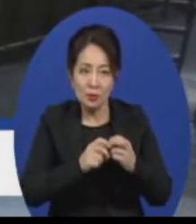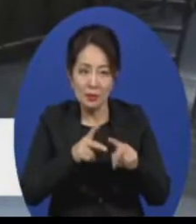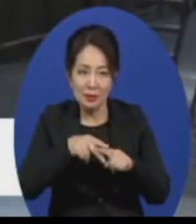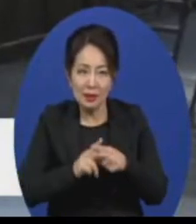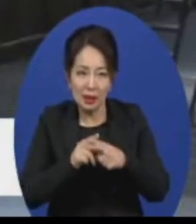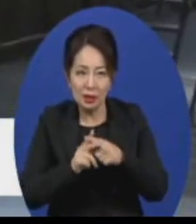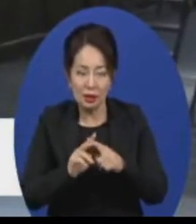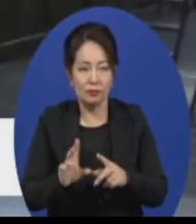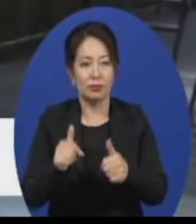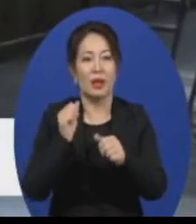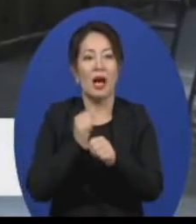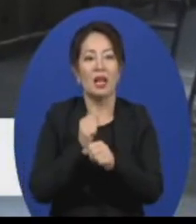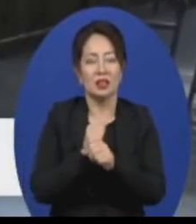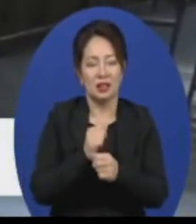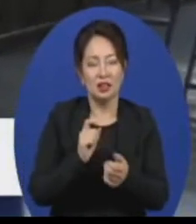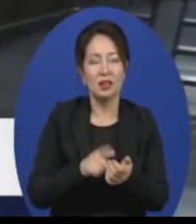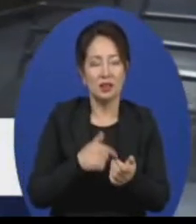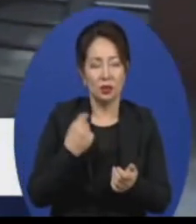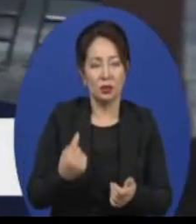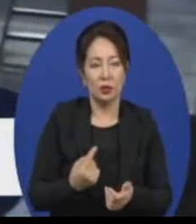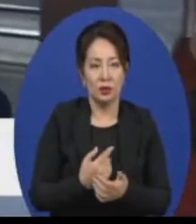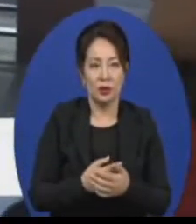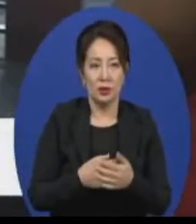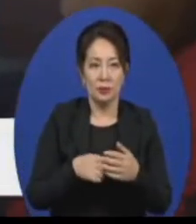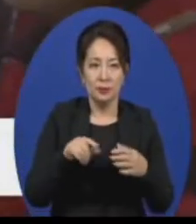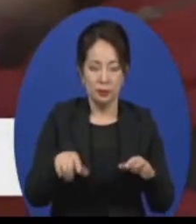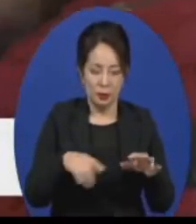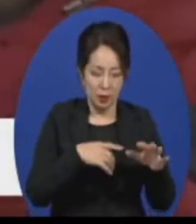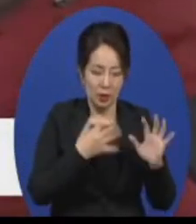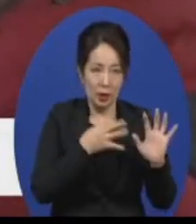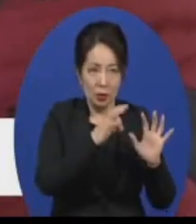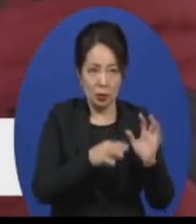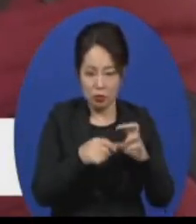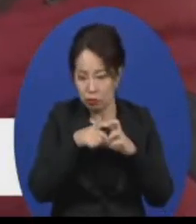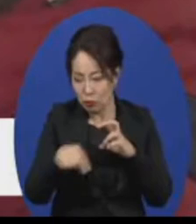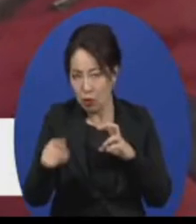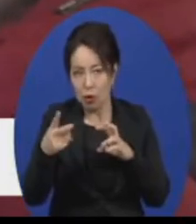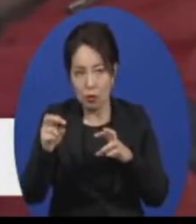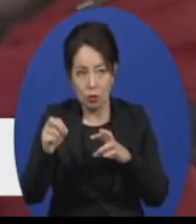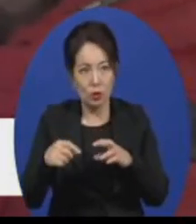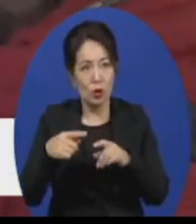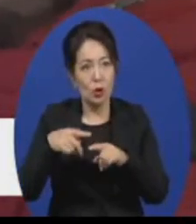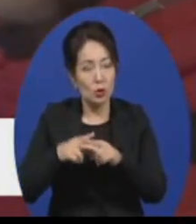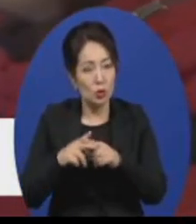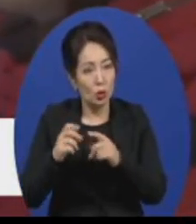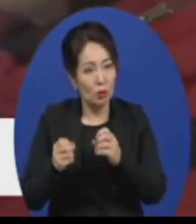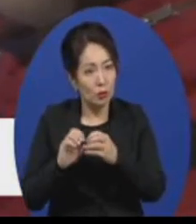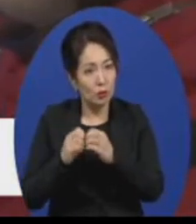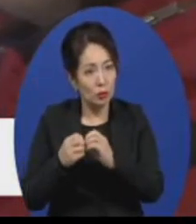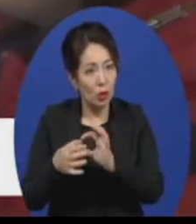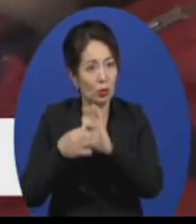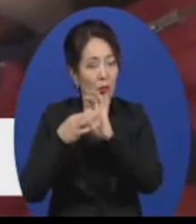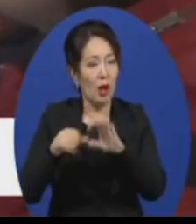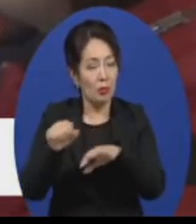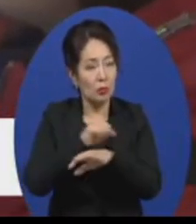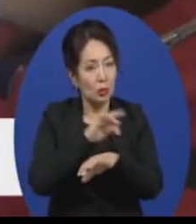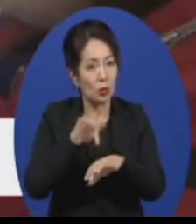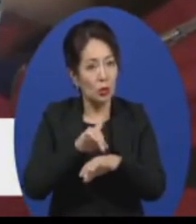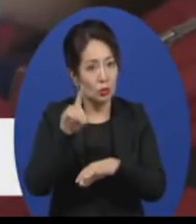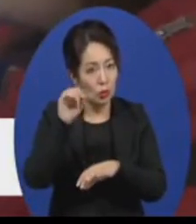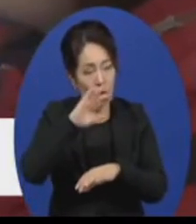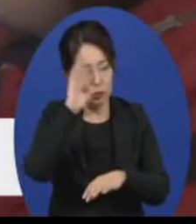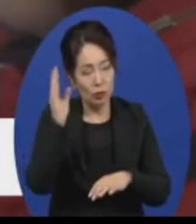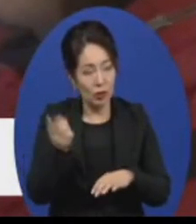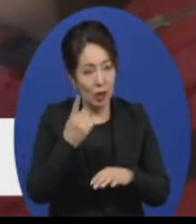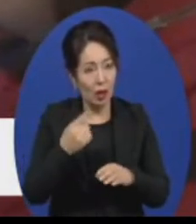л засварлах л одоо ажил байна. Одоо энэ хажууд байгаа 20% хангадаг уурын зурхны шугамын асуудал байгаа юм тийм. Ийшээ шугамыг холбочвол аймгийн төв 100% танаа